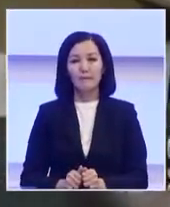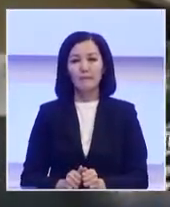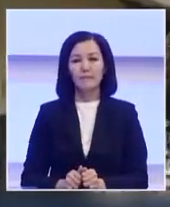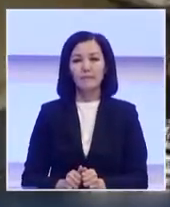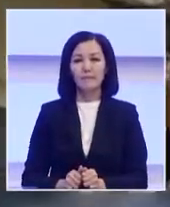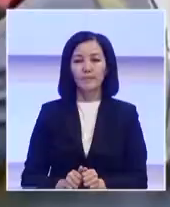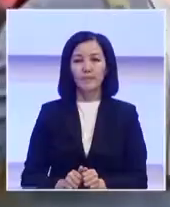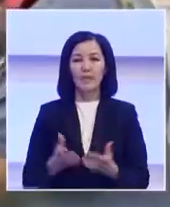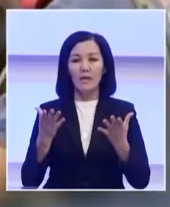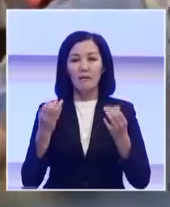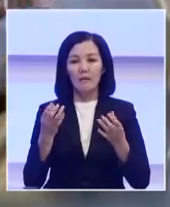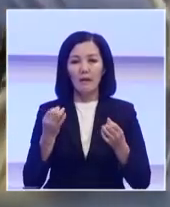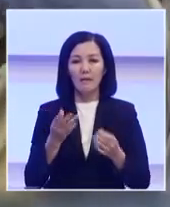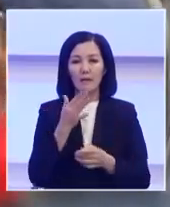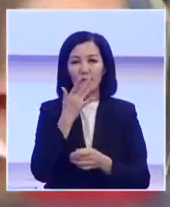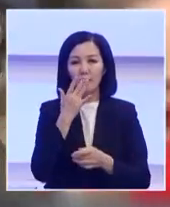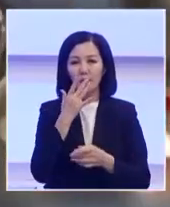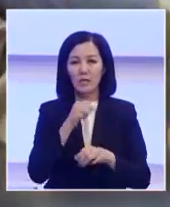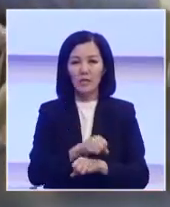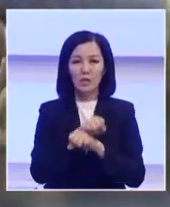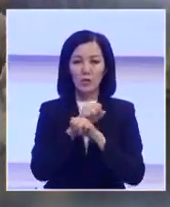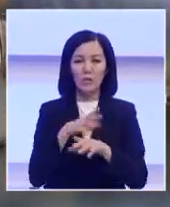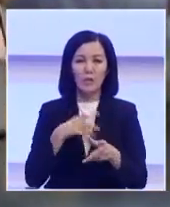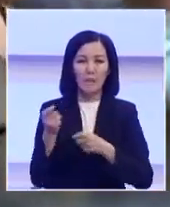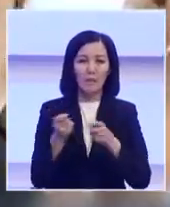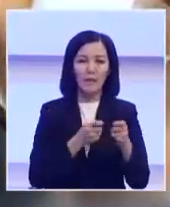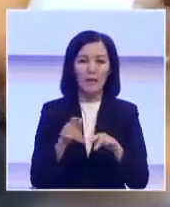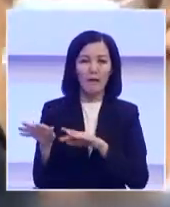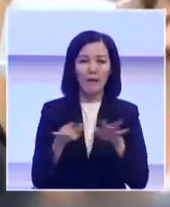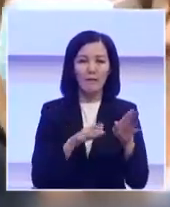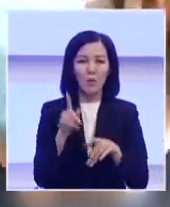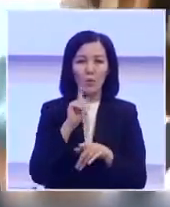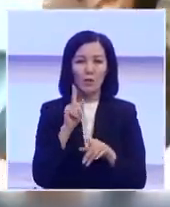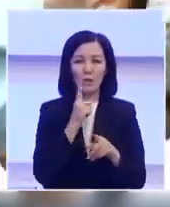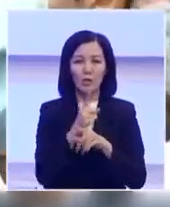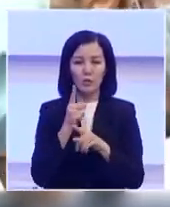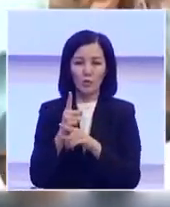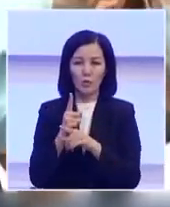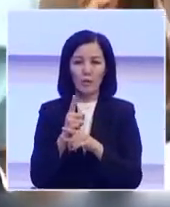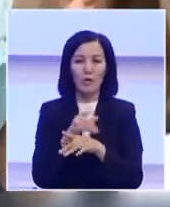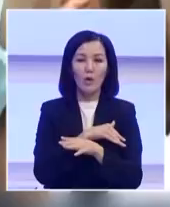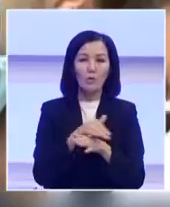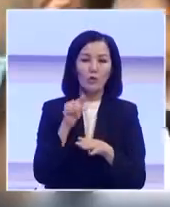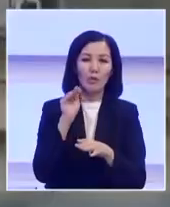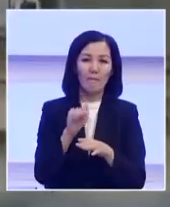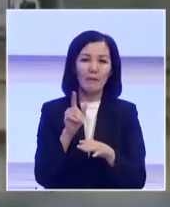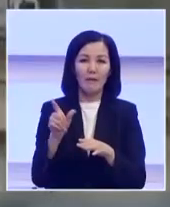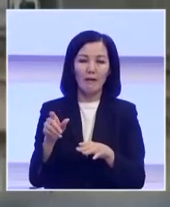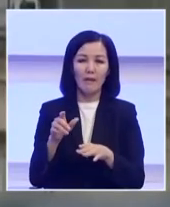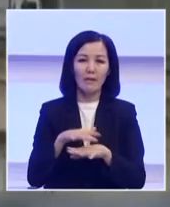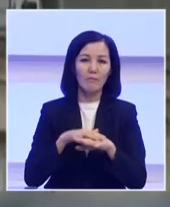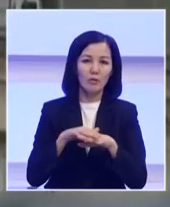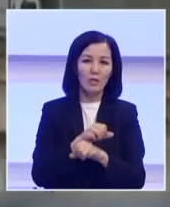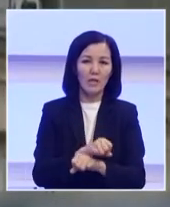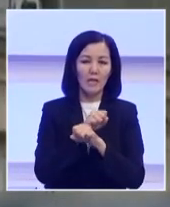Францияда тағы да нәсілшілдікке қарсы шеру өтті. Билік мұндай акцияға уақытша шектеу қойғанымен көшеге мыңдаған адам жиналды.